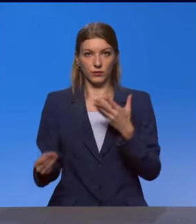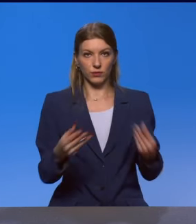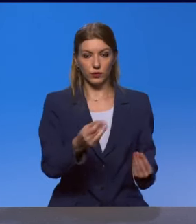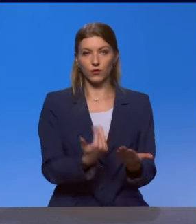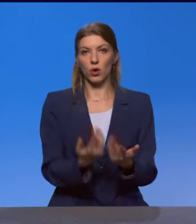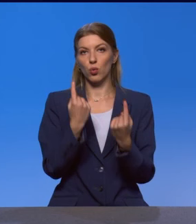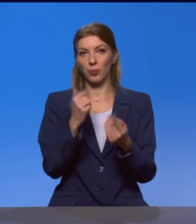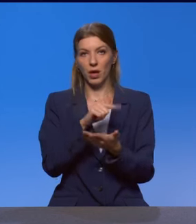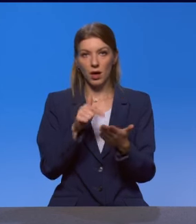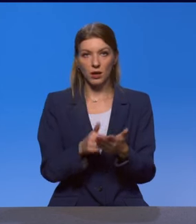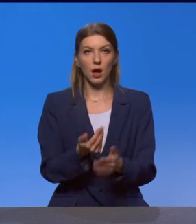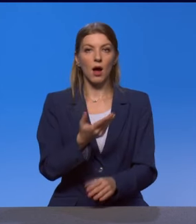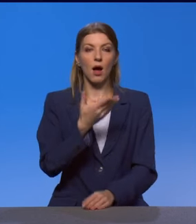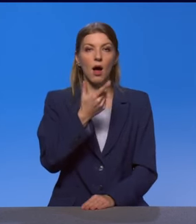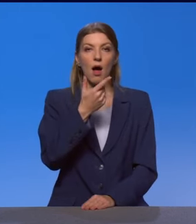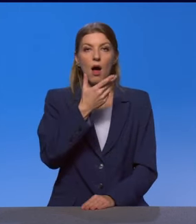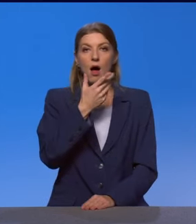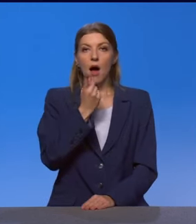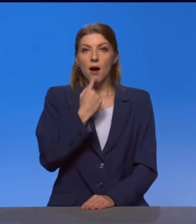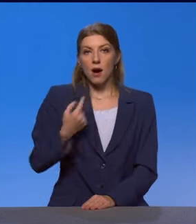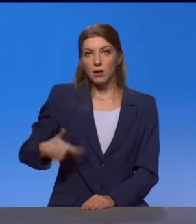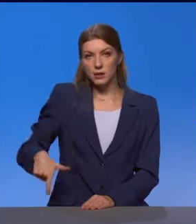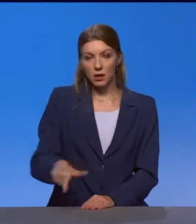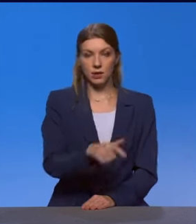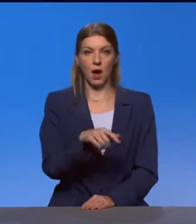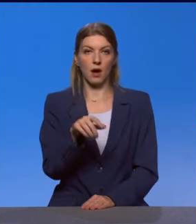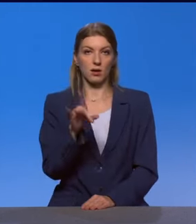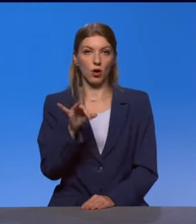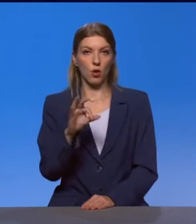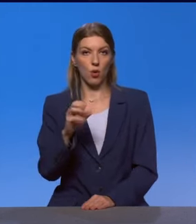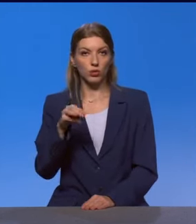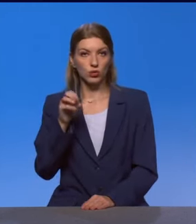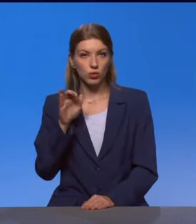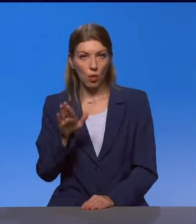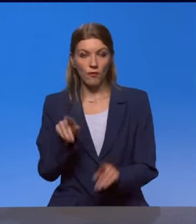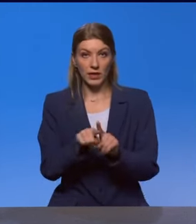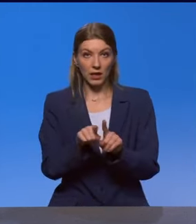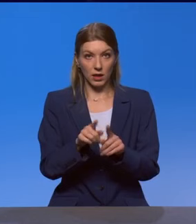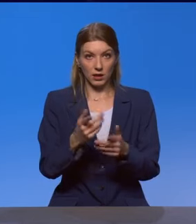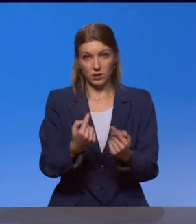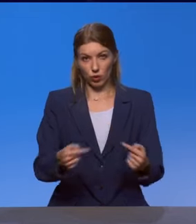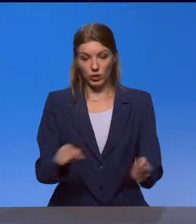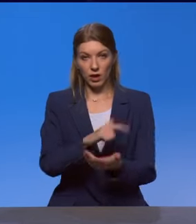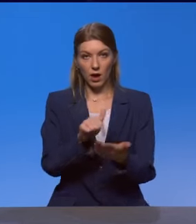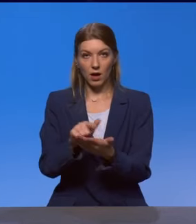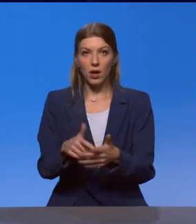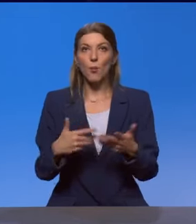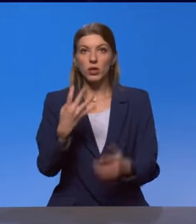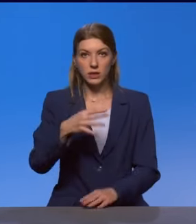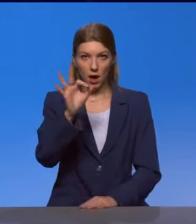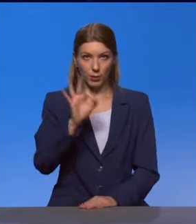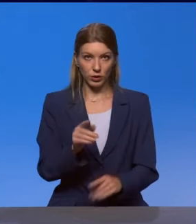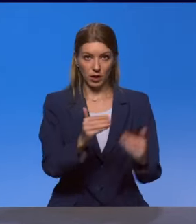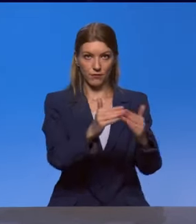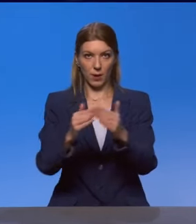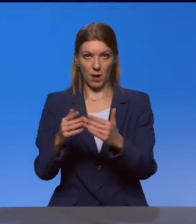Ростов, Казань, доля ИЖС может составлять от 20 до 40%. И это наиболее,